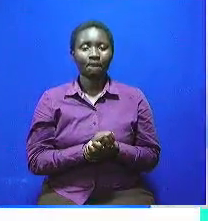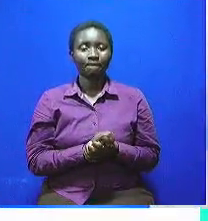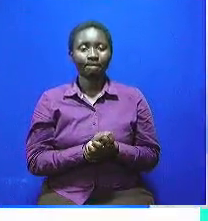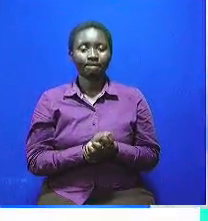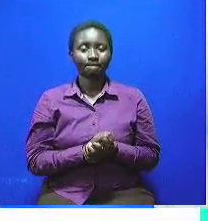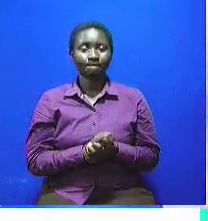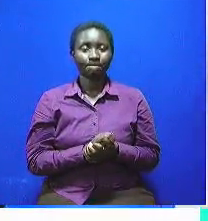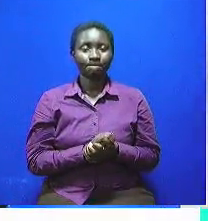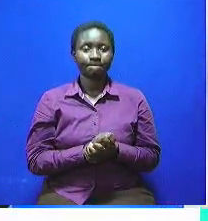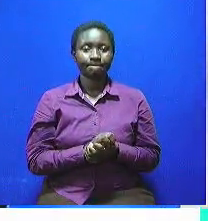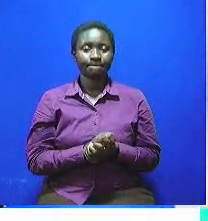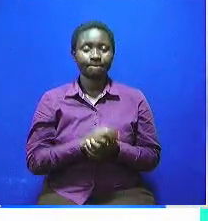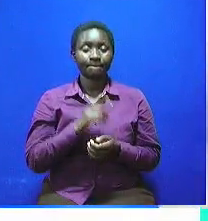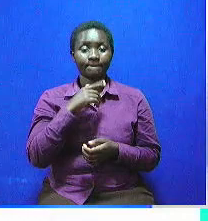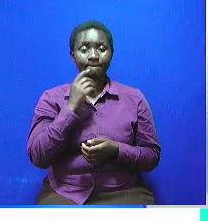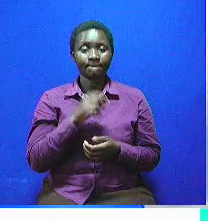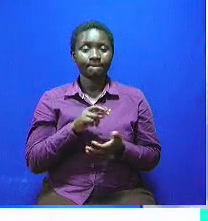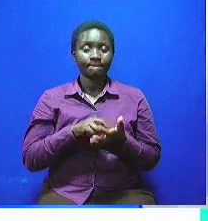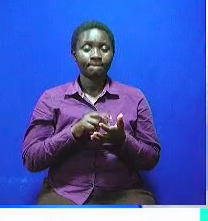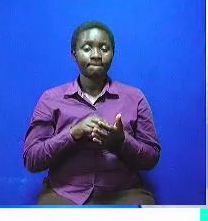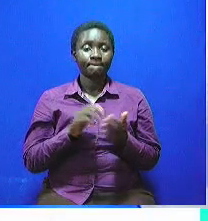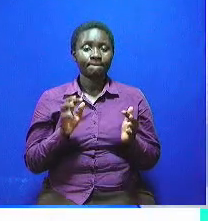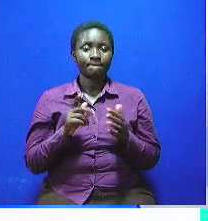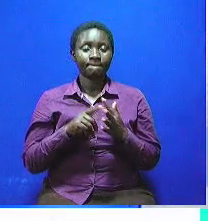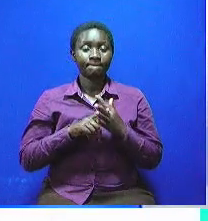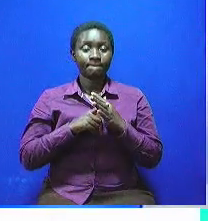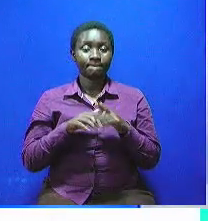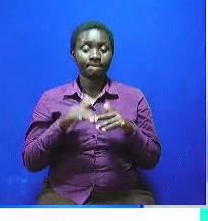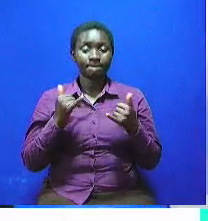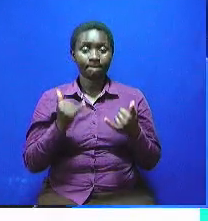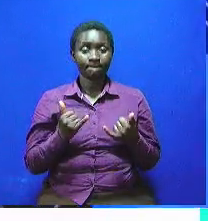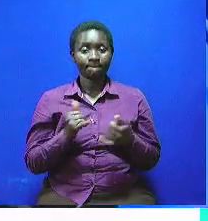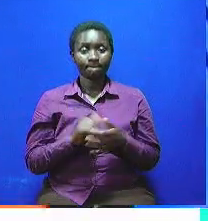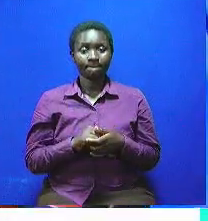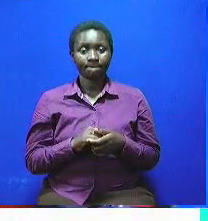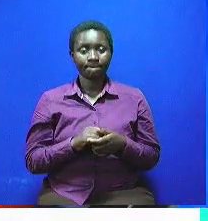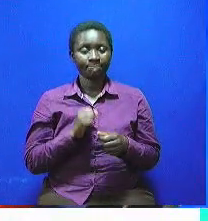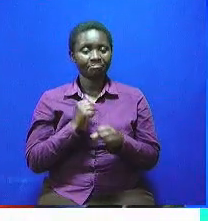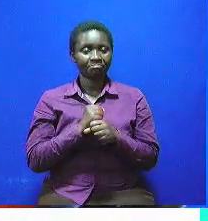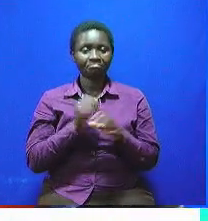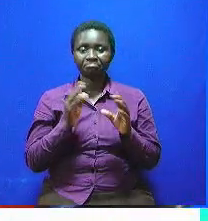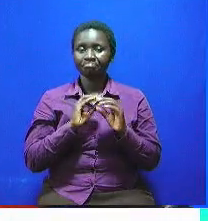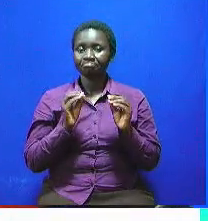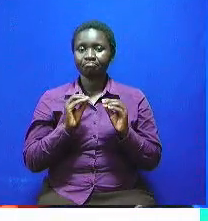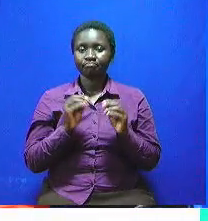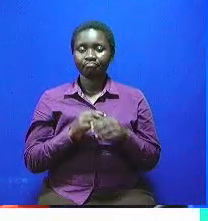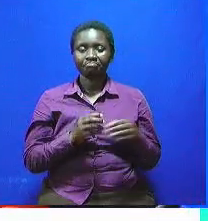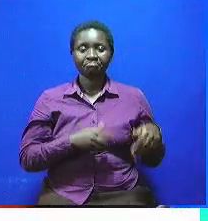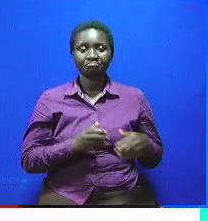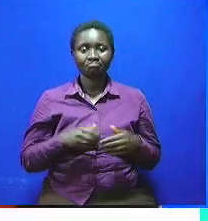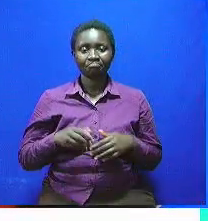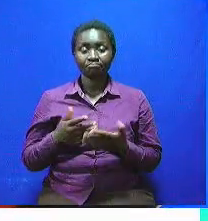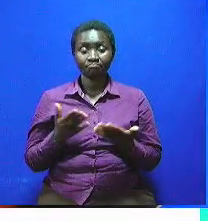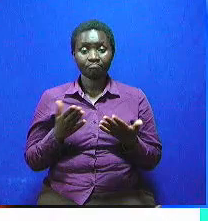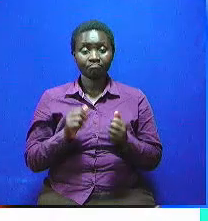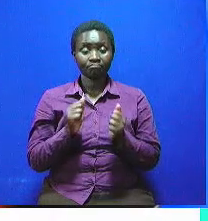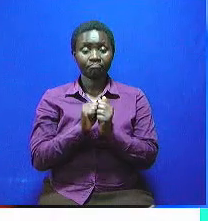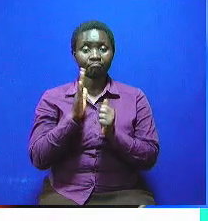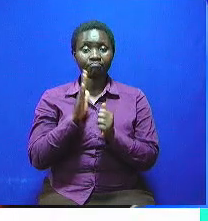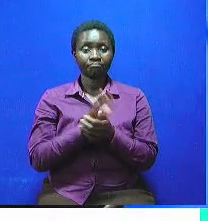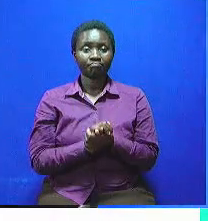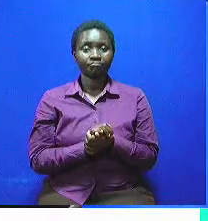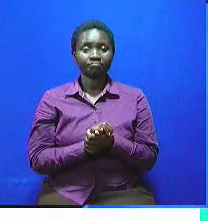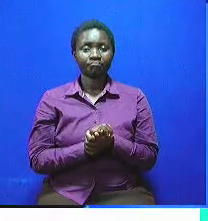coach mbaye ametusulikija kutoka tuanza hadi wakati eh kasi hizi wanafunzi wa rugby riama 15s eh